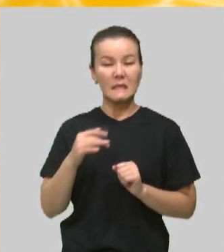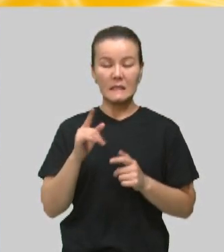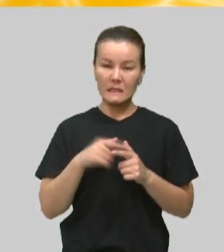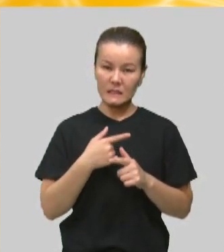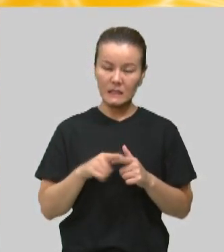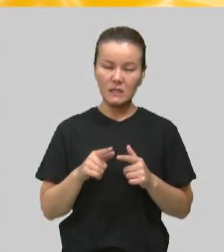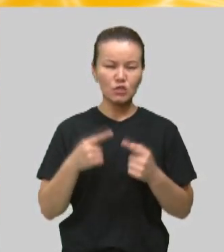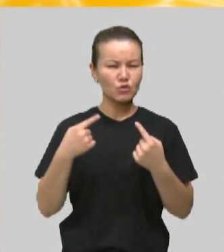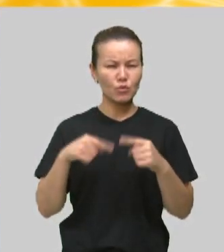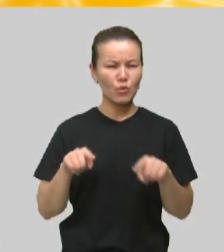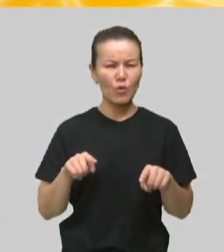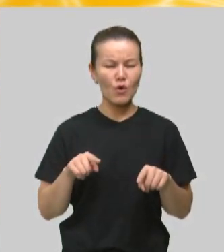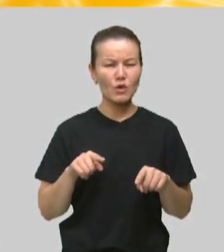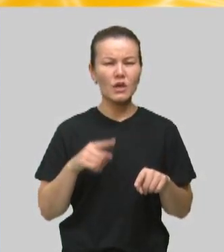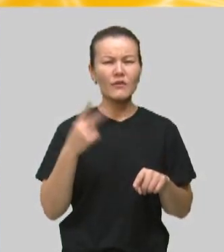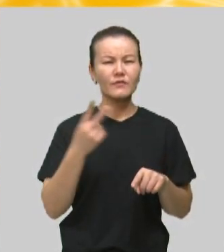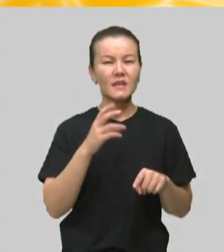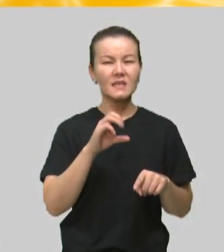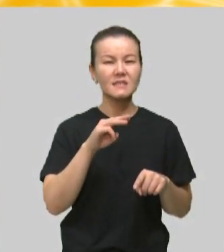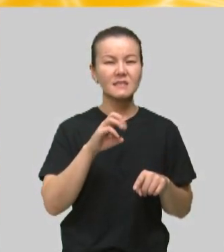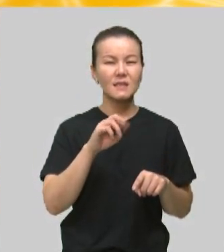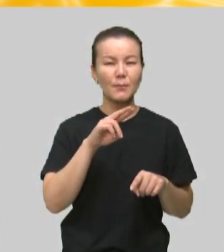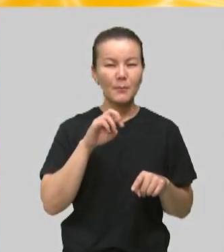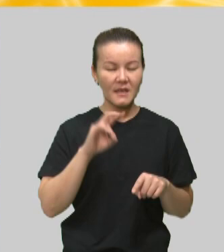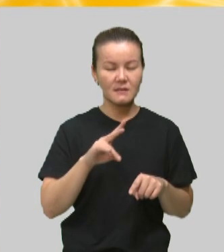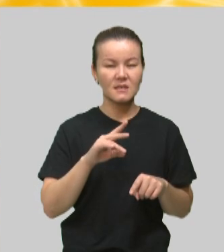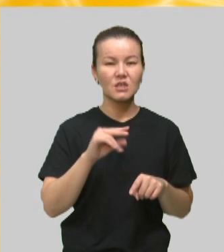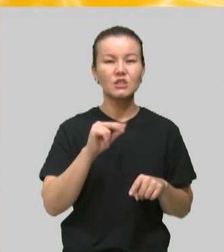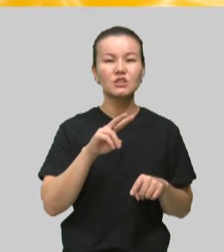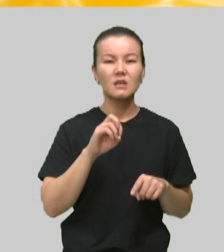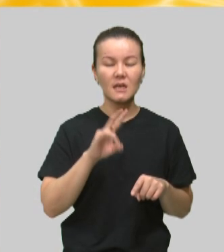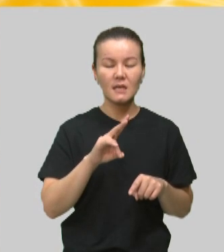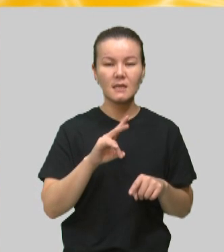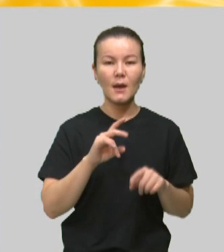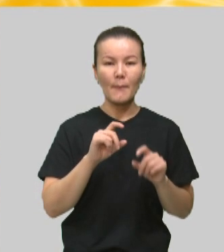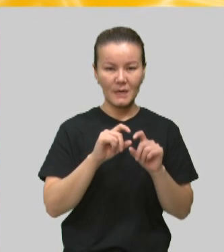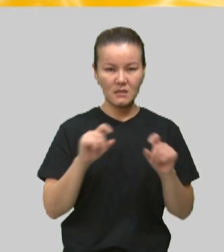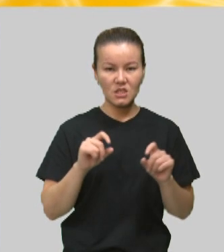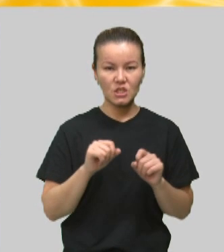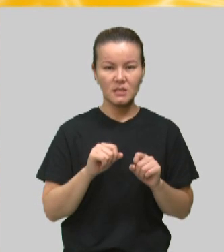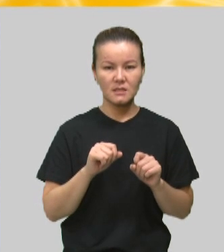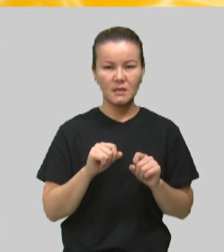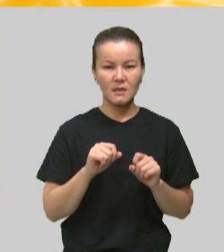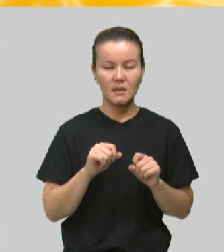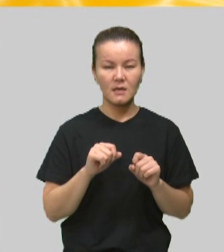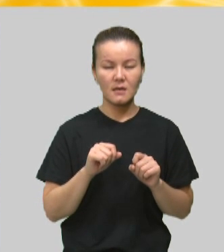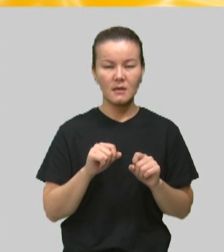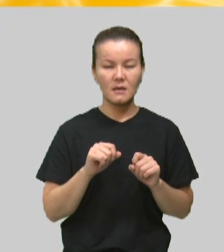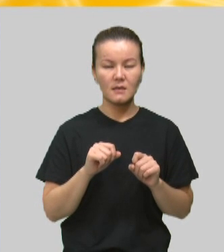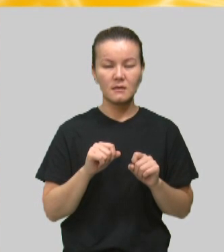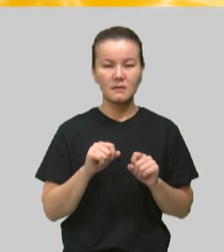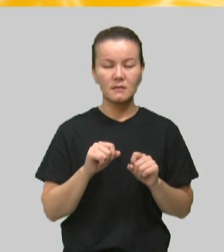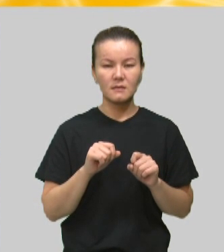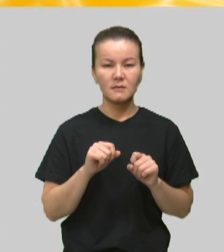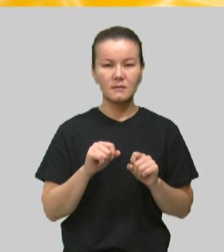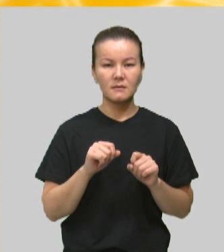или другой второстепенный член предложения